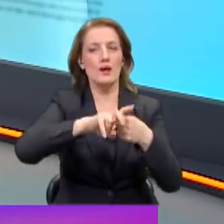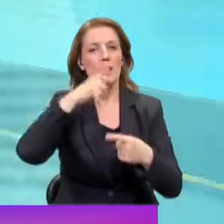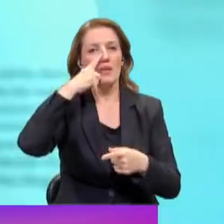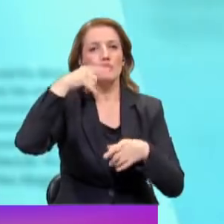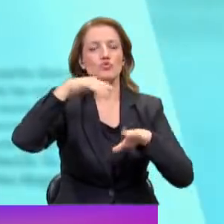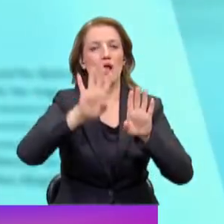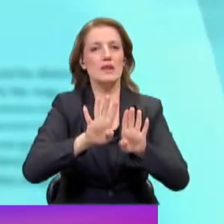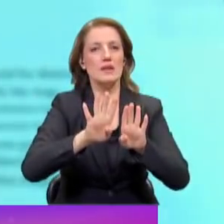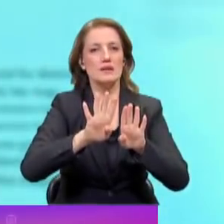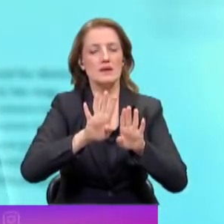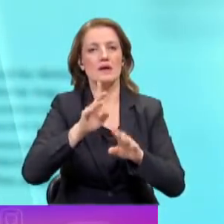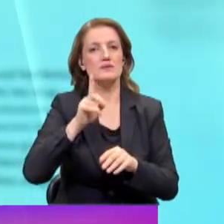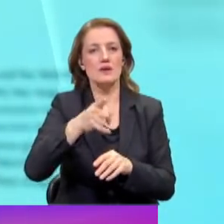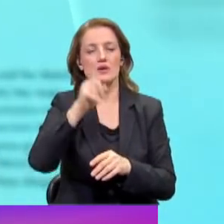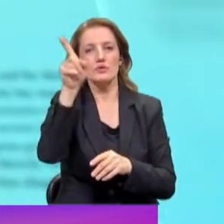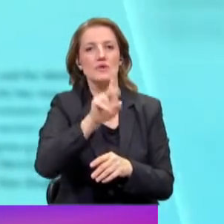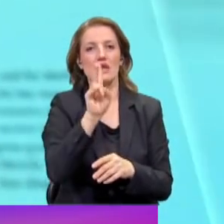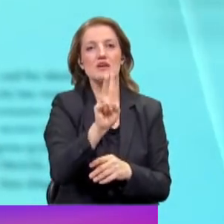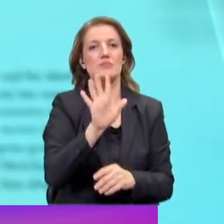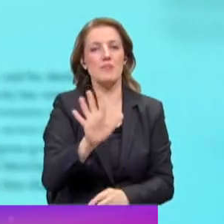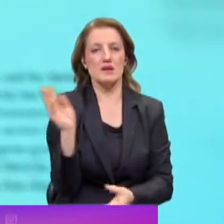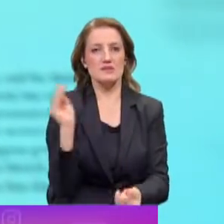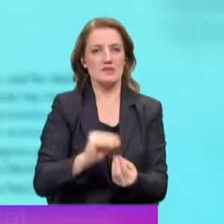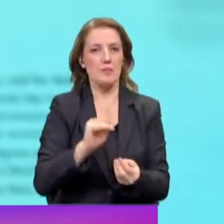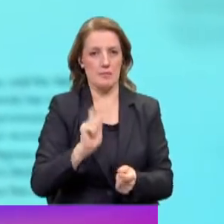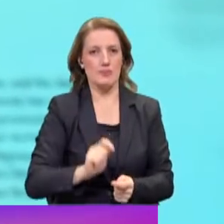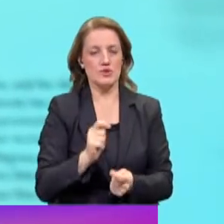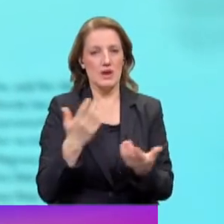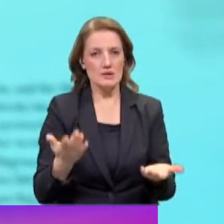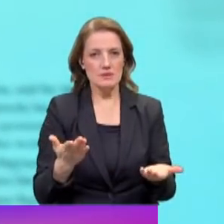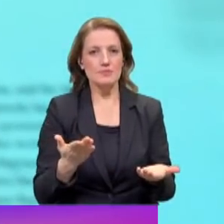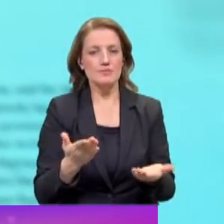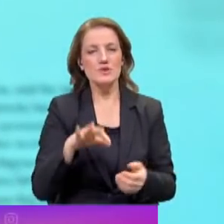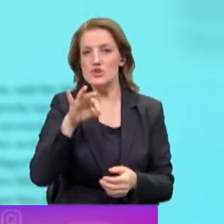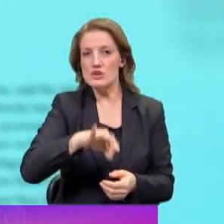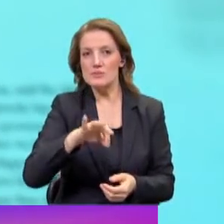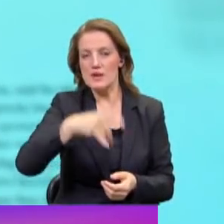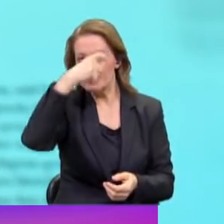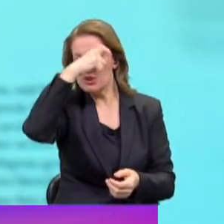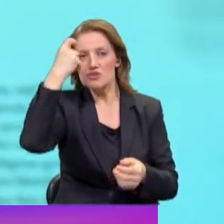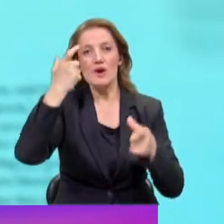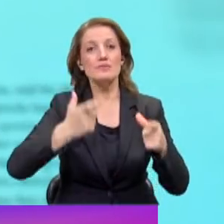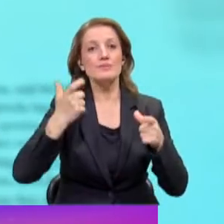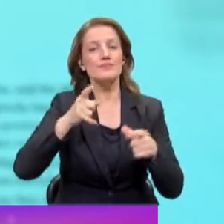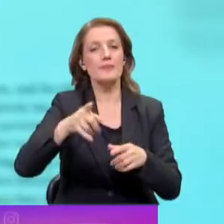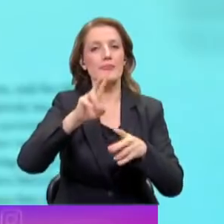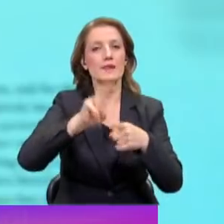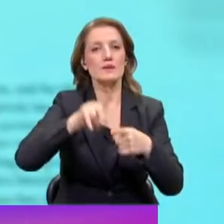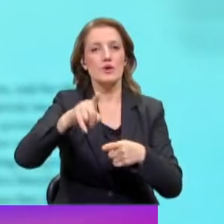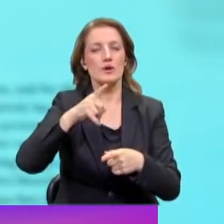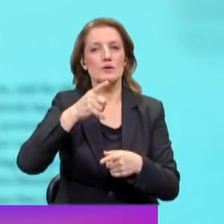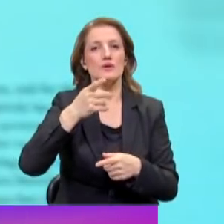Yıl başında doğal gaza %25 zam yapmışlardı. Şimdi de sıcak illerde oturanlara doğal gazı